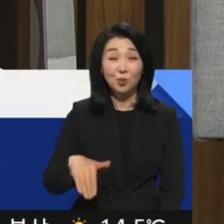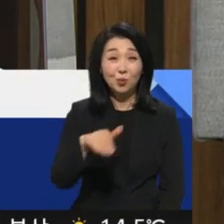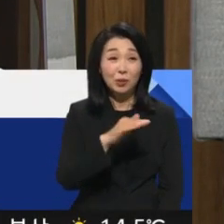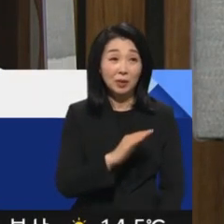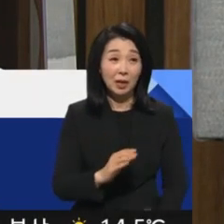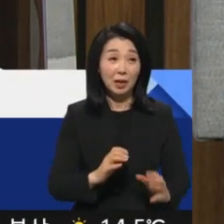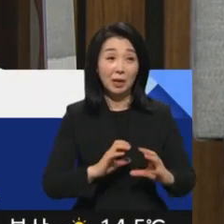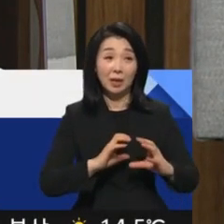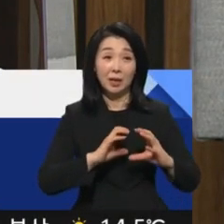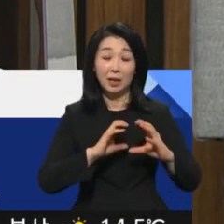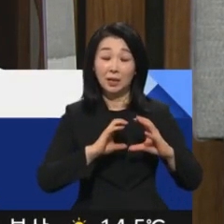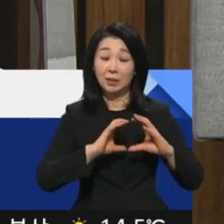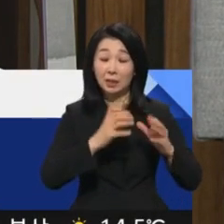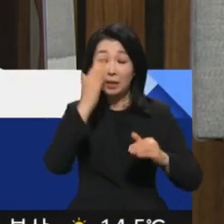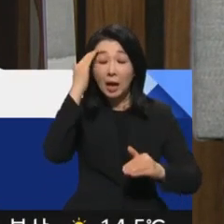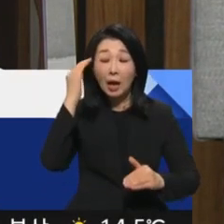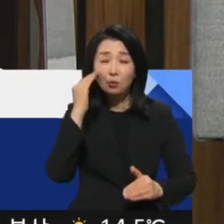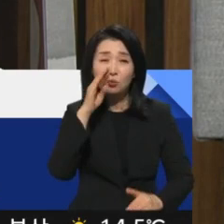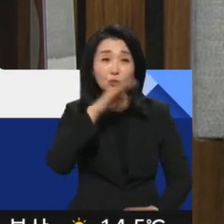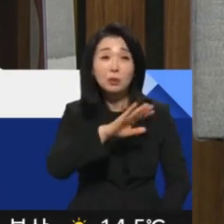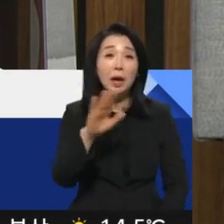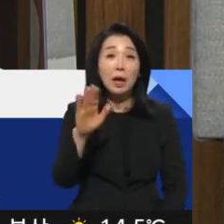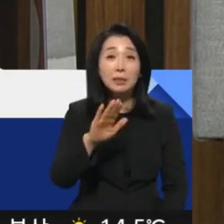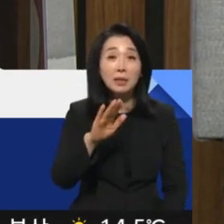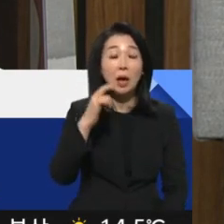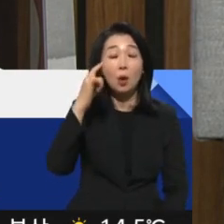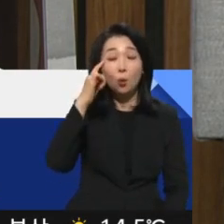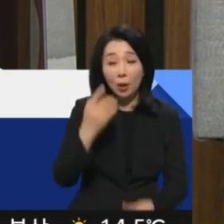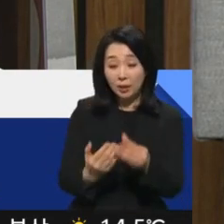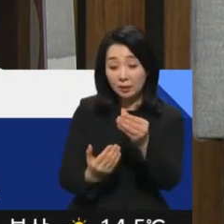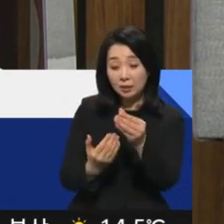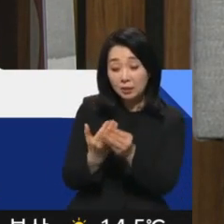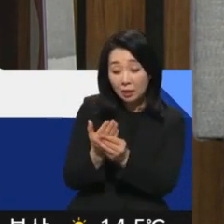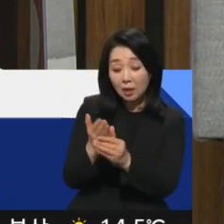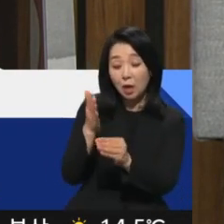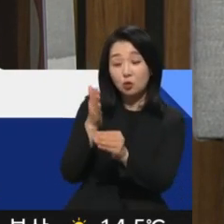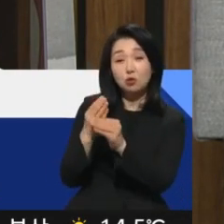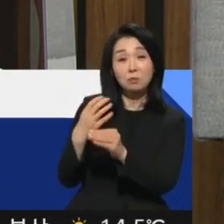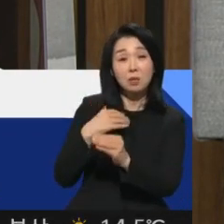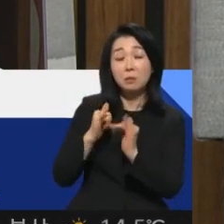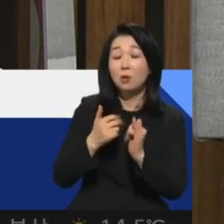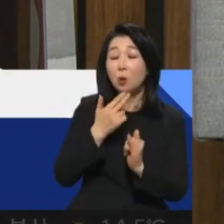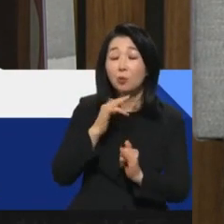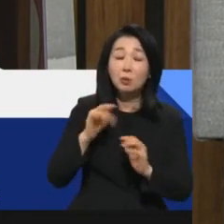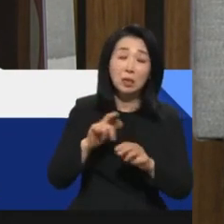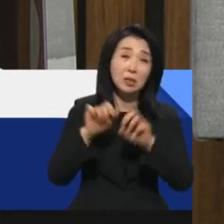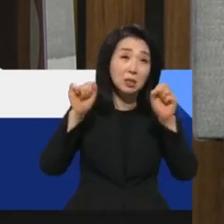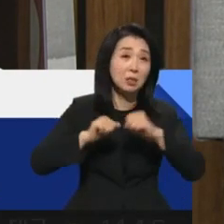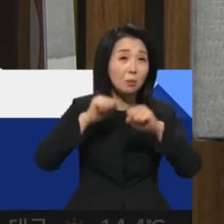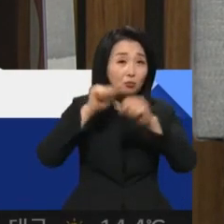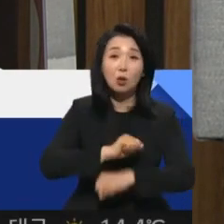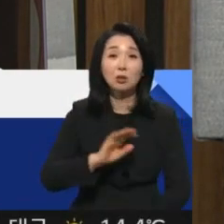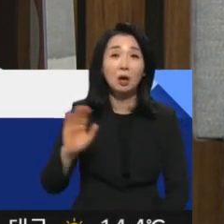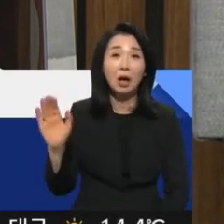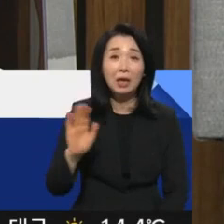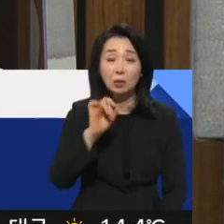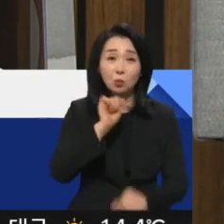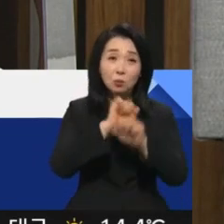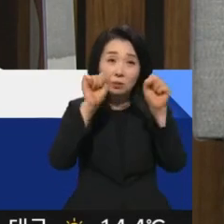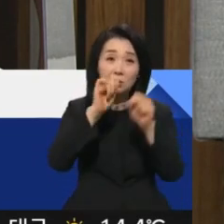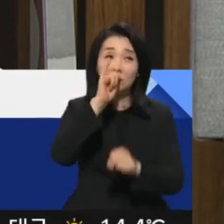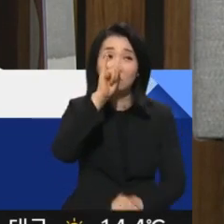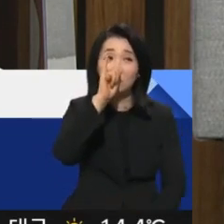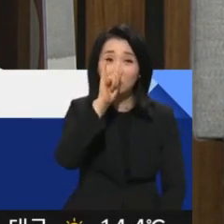그렇게 후지지 않았습니다 재난 컨트롤 타워가 없는 것도 아니며 시스템이 붕괴되지 않았습니다 우리는 좋은 시스템을 갖추고